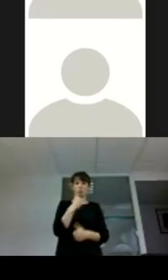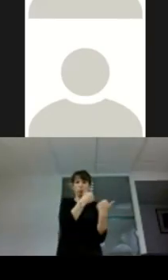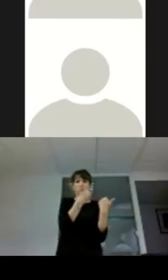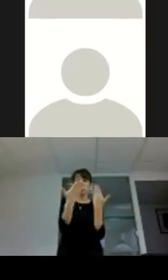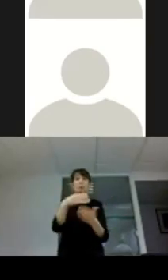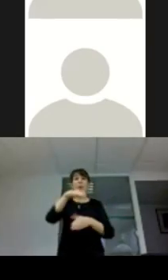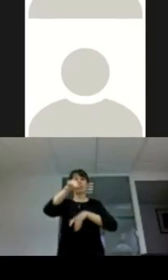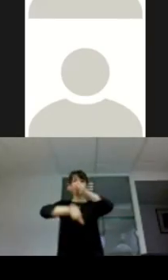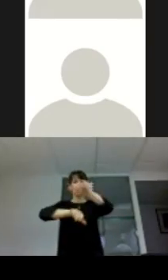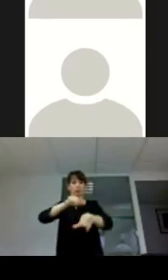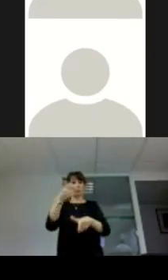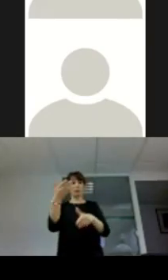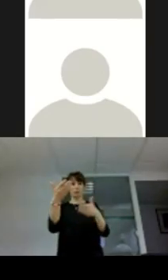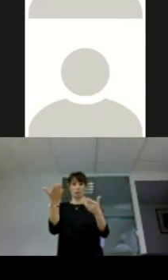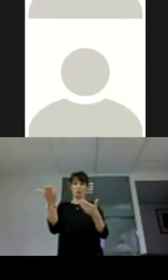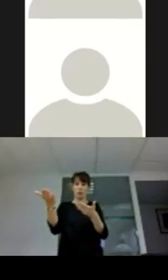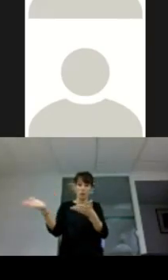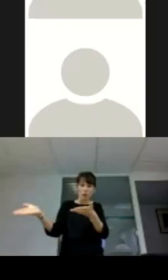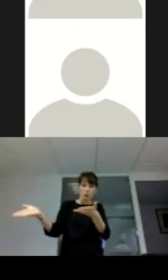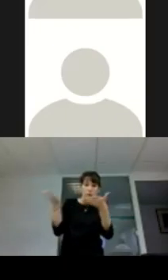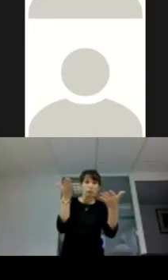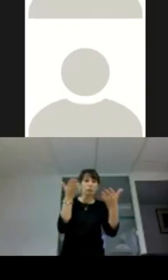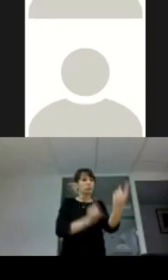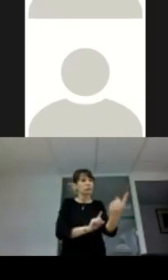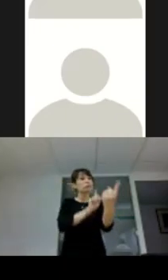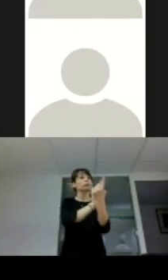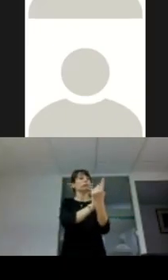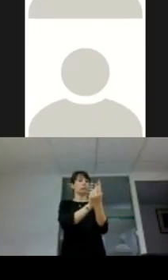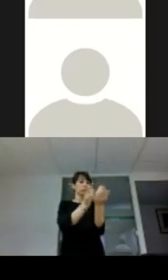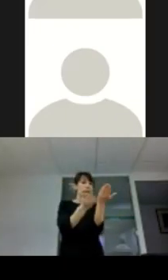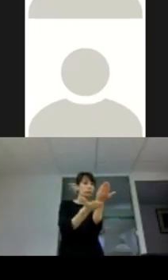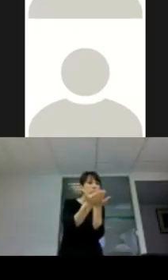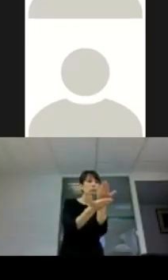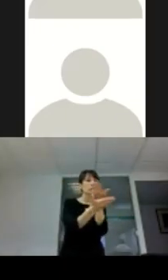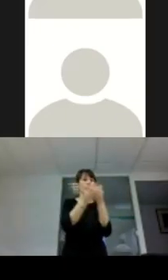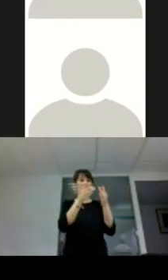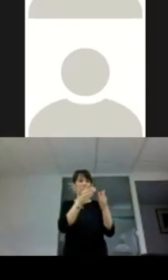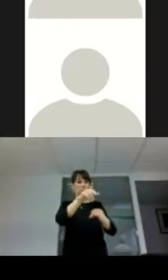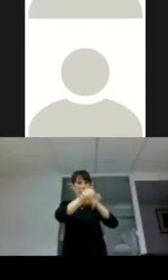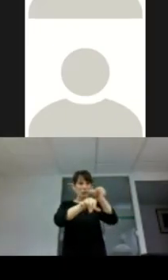pathologie. Et il est proposé donc de faire le